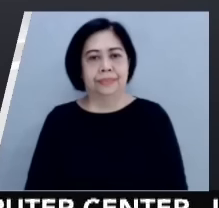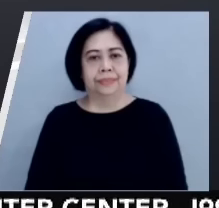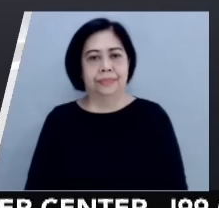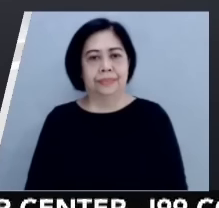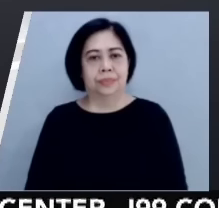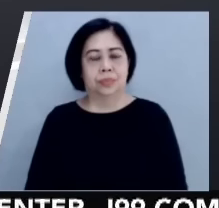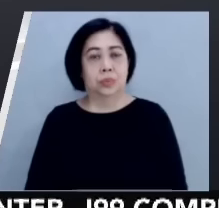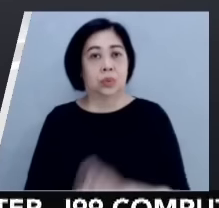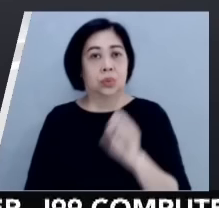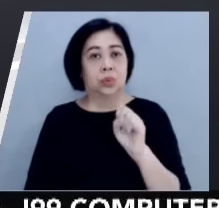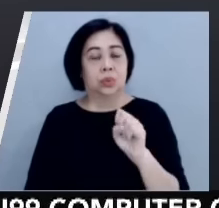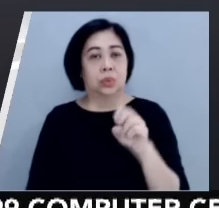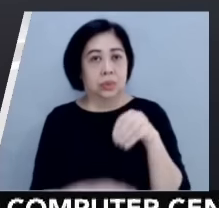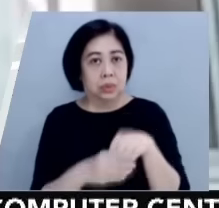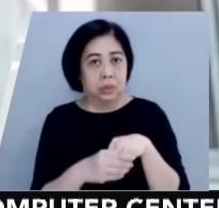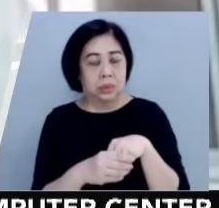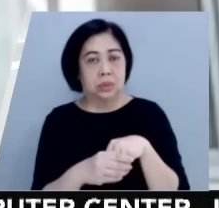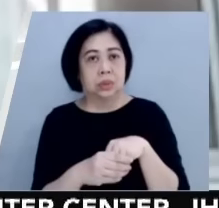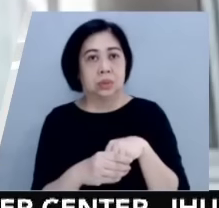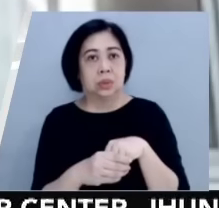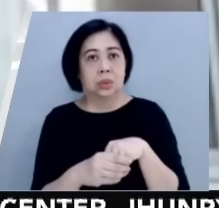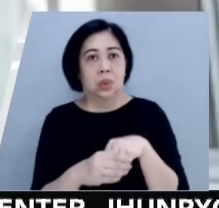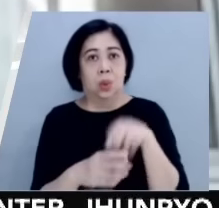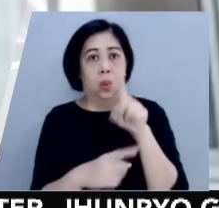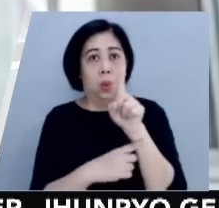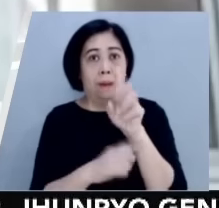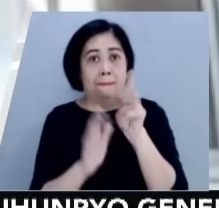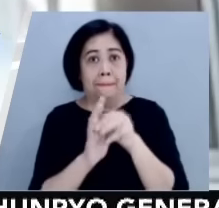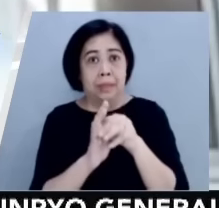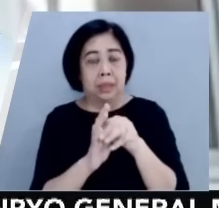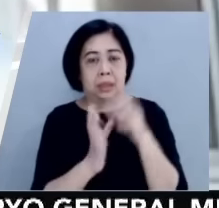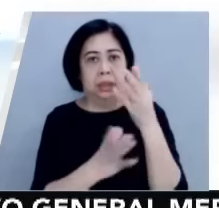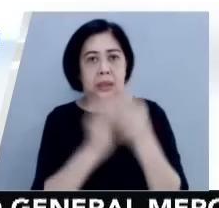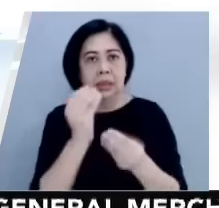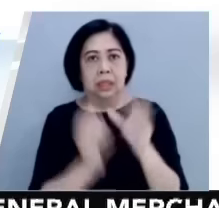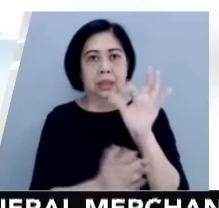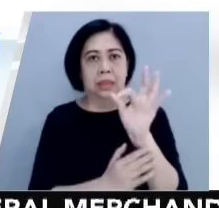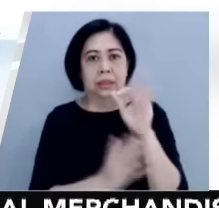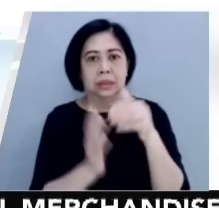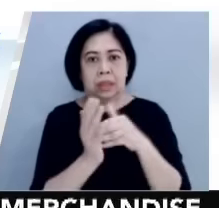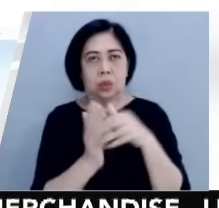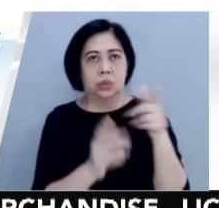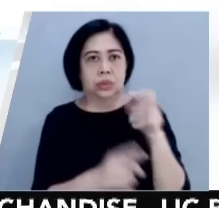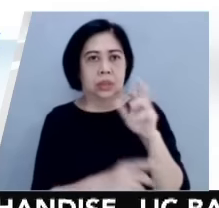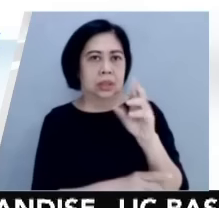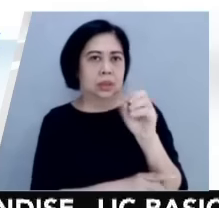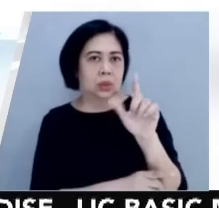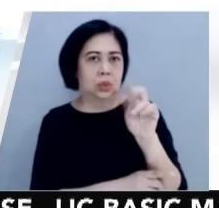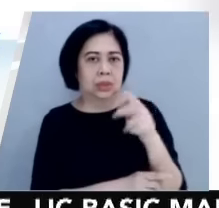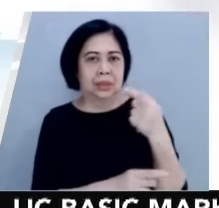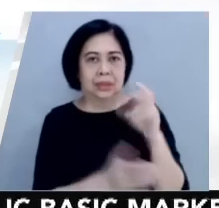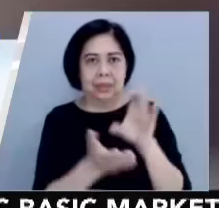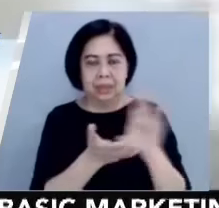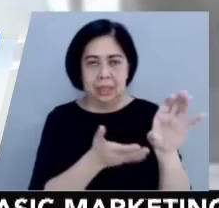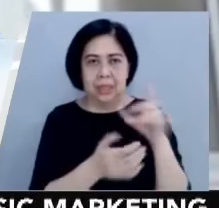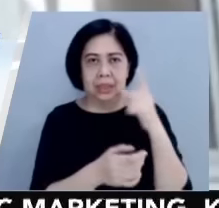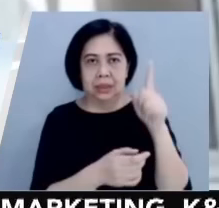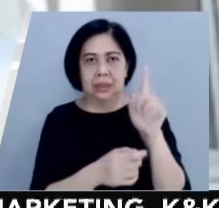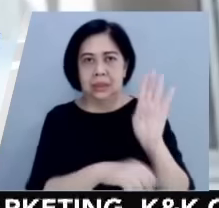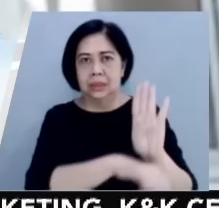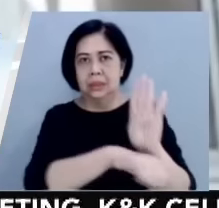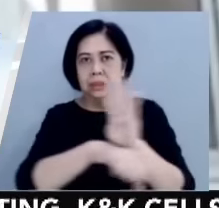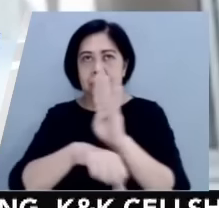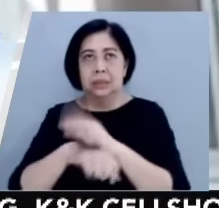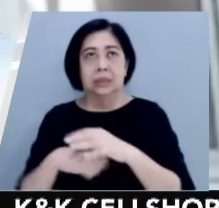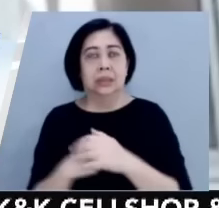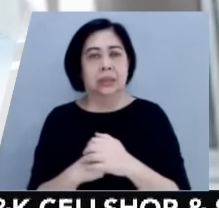Sa loob lang ng isang minuto, nawala ang 90,000 pesos ni Roland dalaman ng GCash account niya para sa kanyang mga negosyo. So around